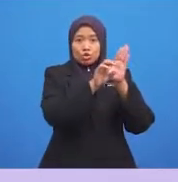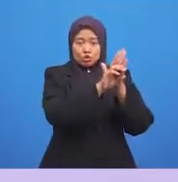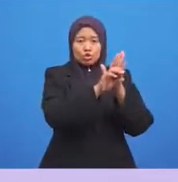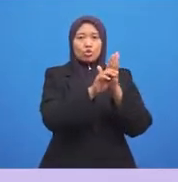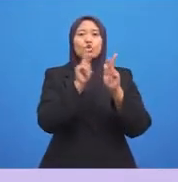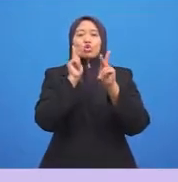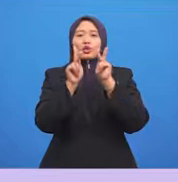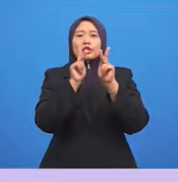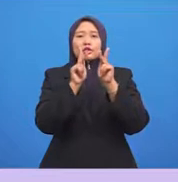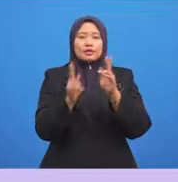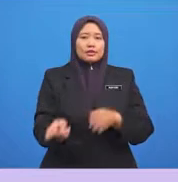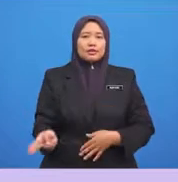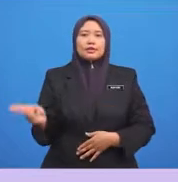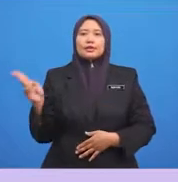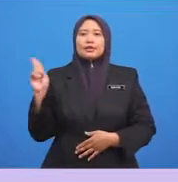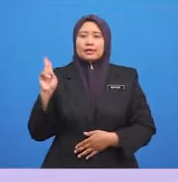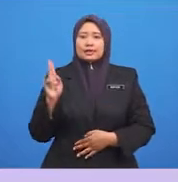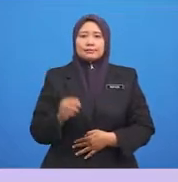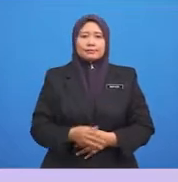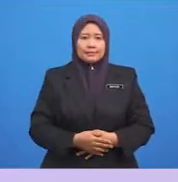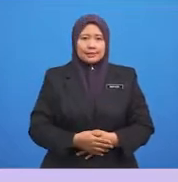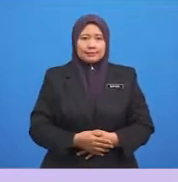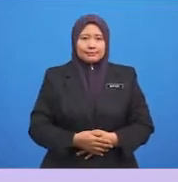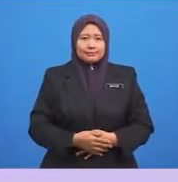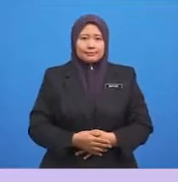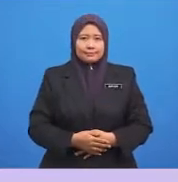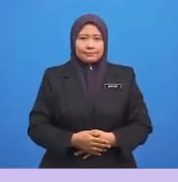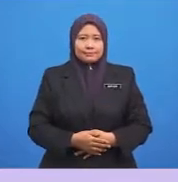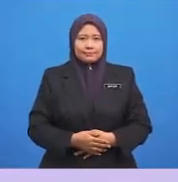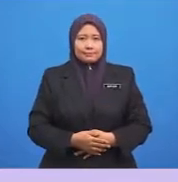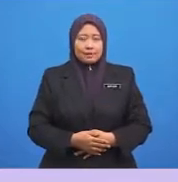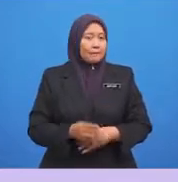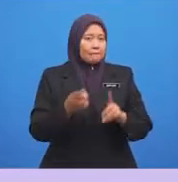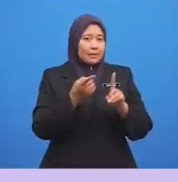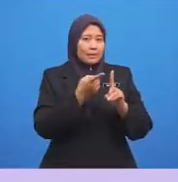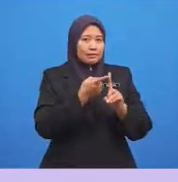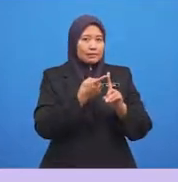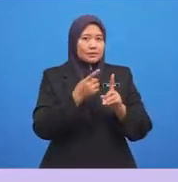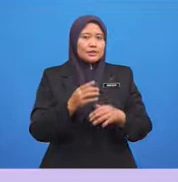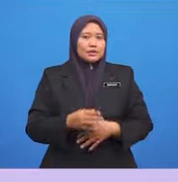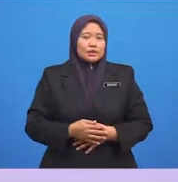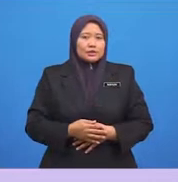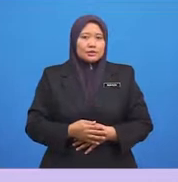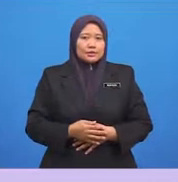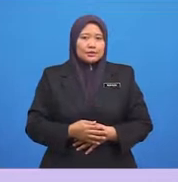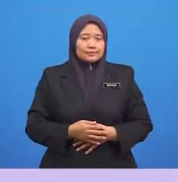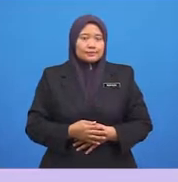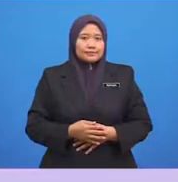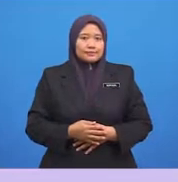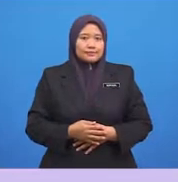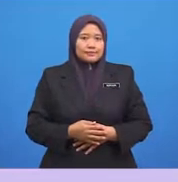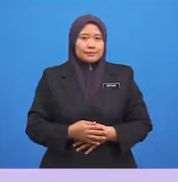contoh kata-kata hikmat ialah, yang pertama antaranya